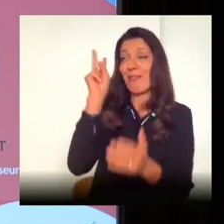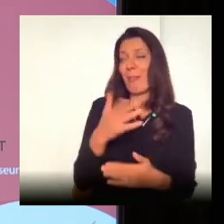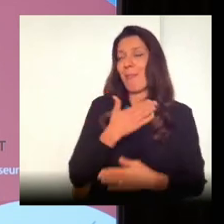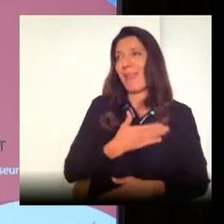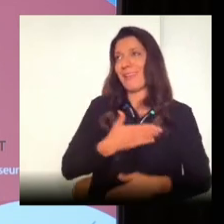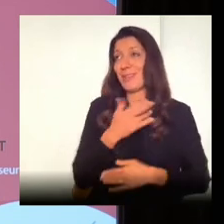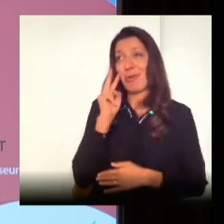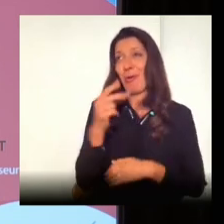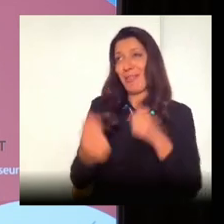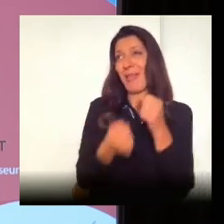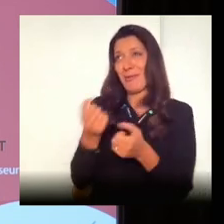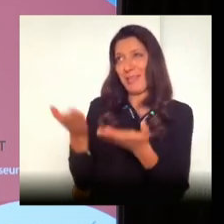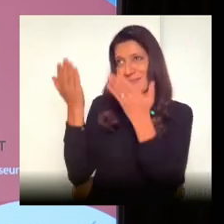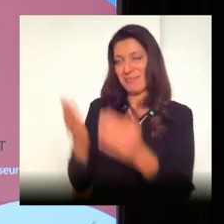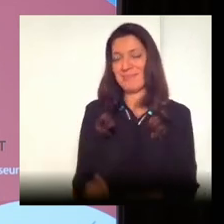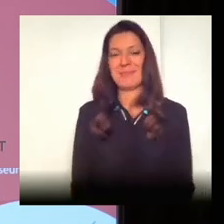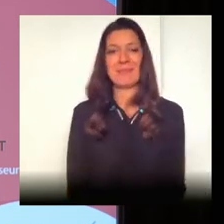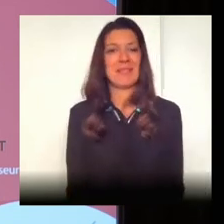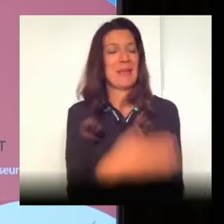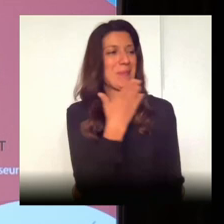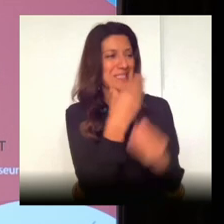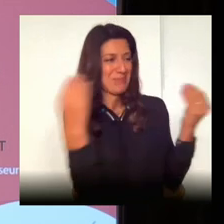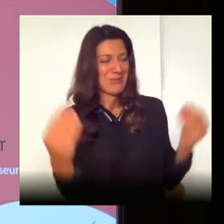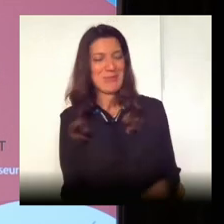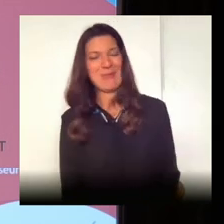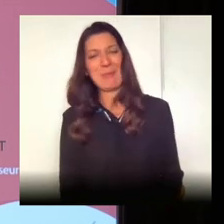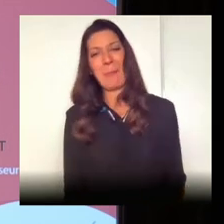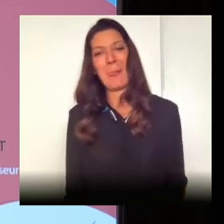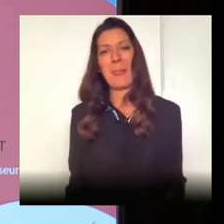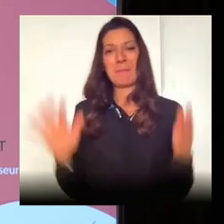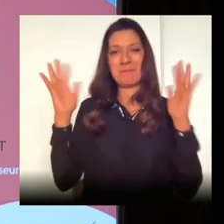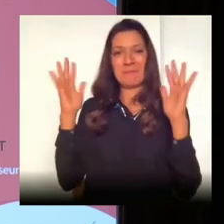de le regarder courir. Merci beaucoup.